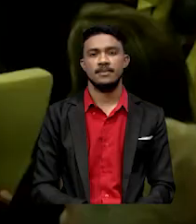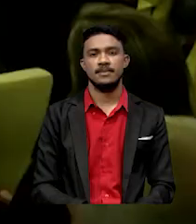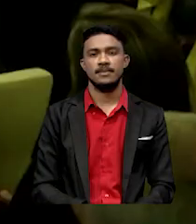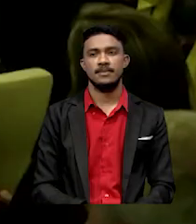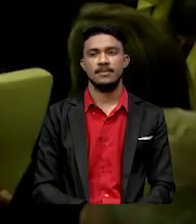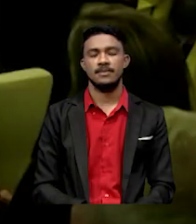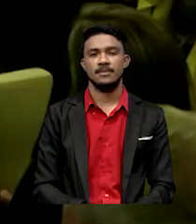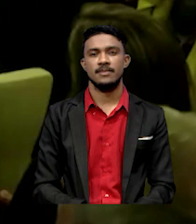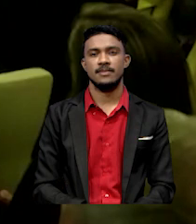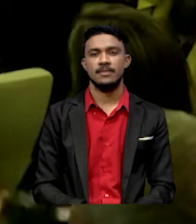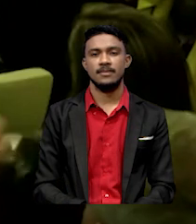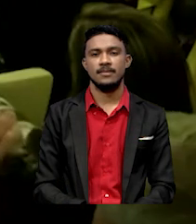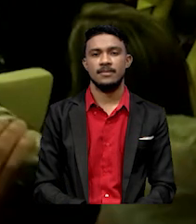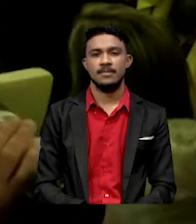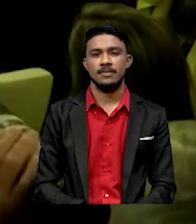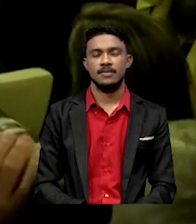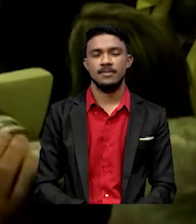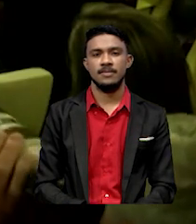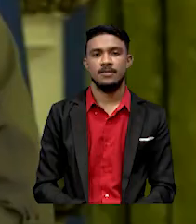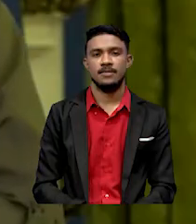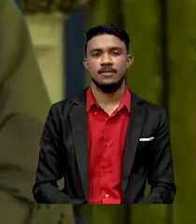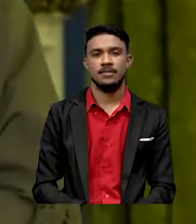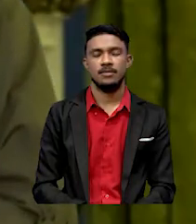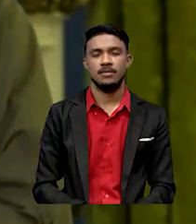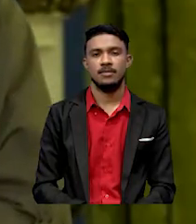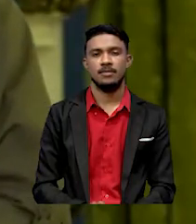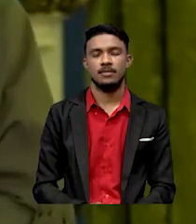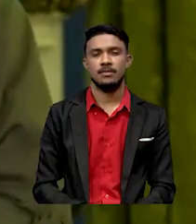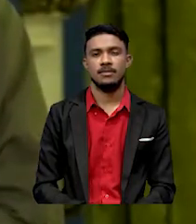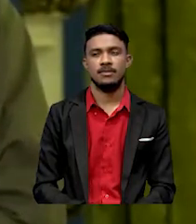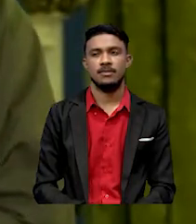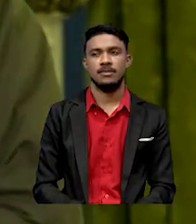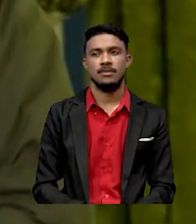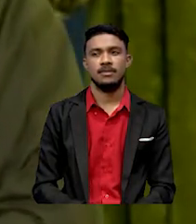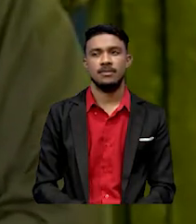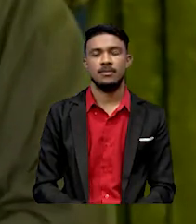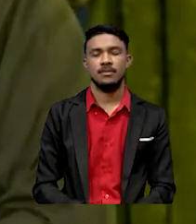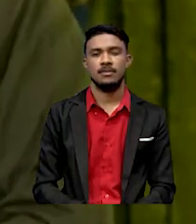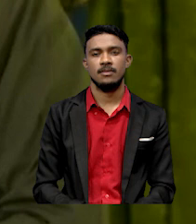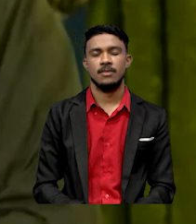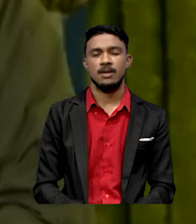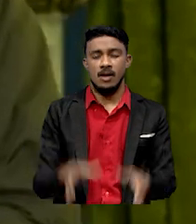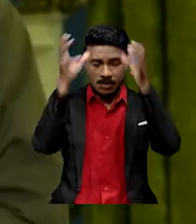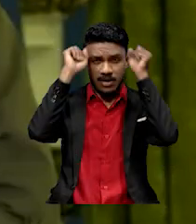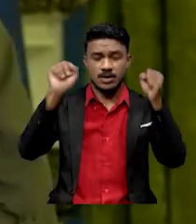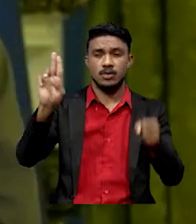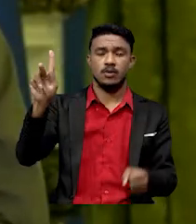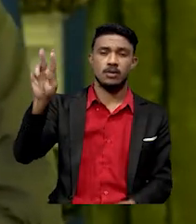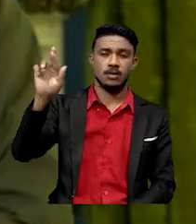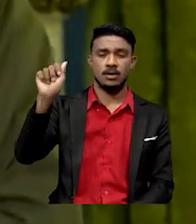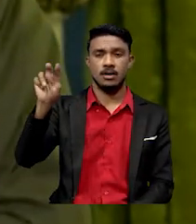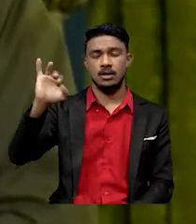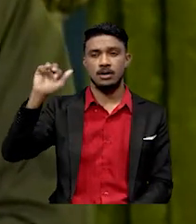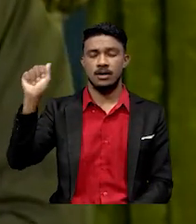Very much, Volodymyr. Thank you very much for having me here. Я вдячен особисто за Президент України Володимир